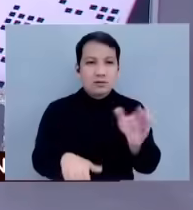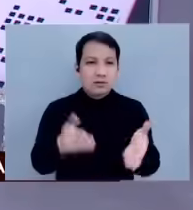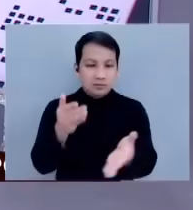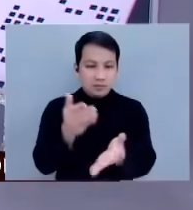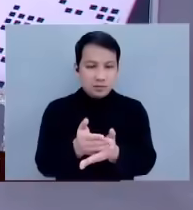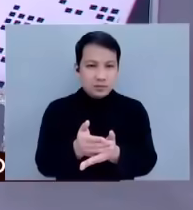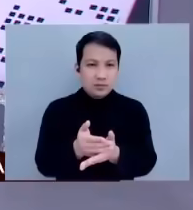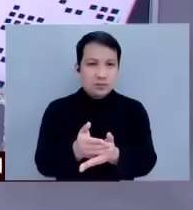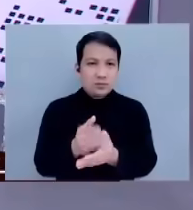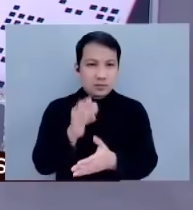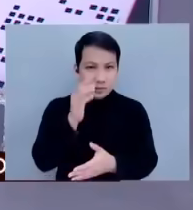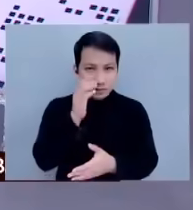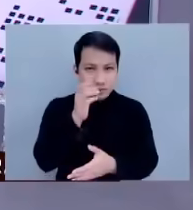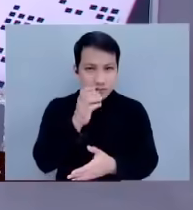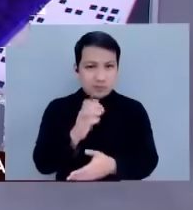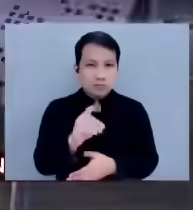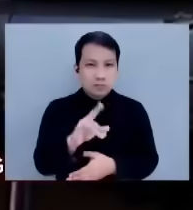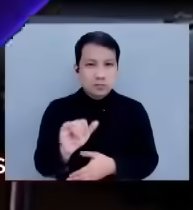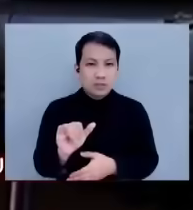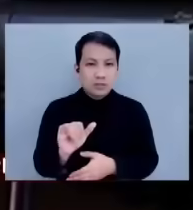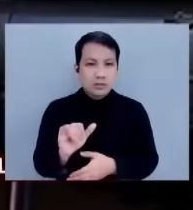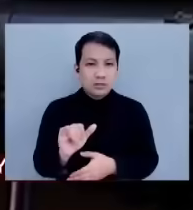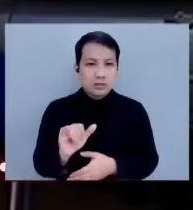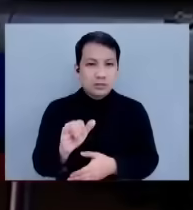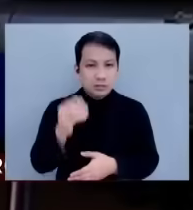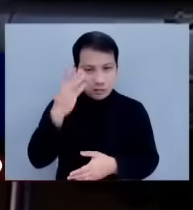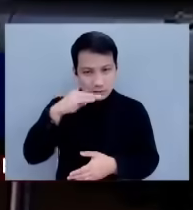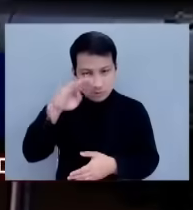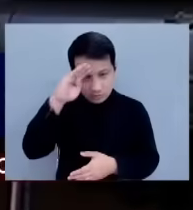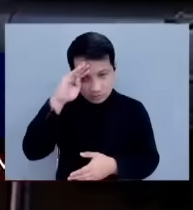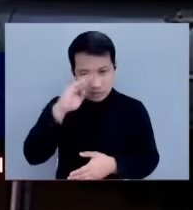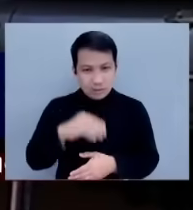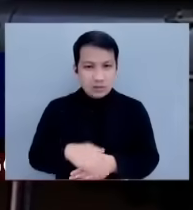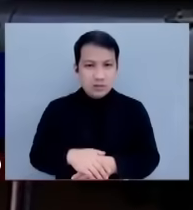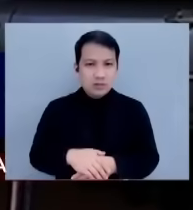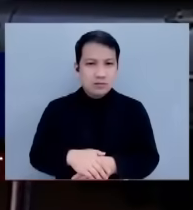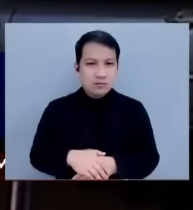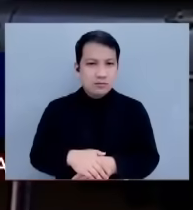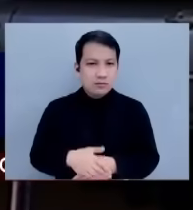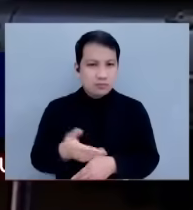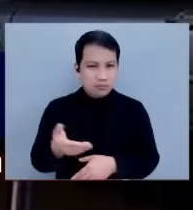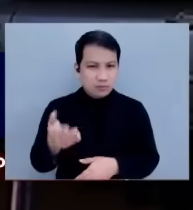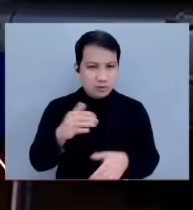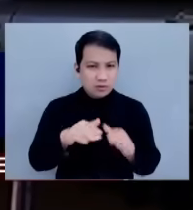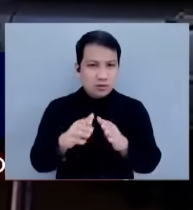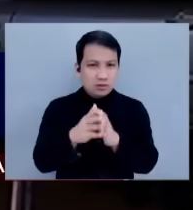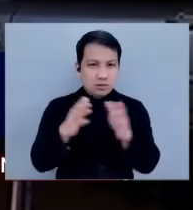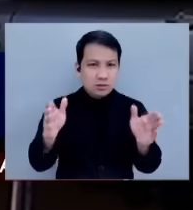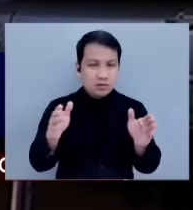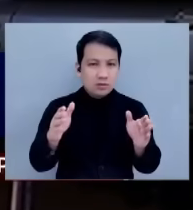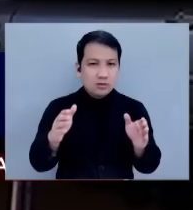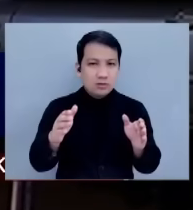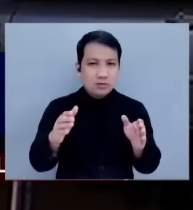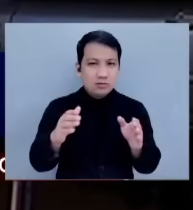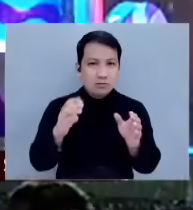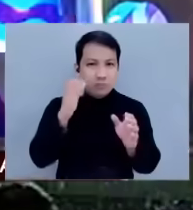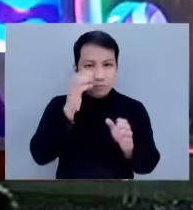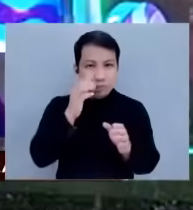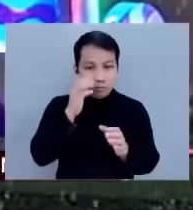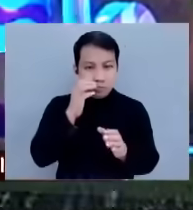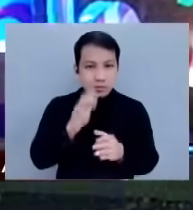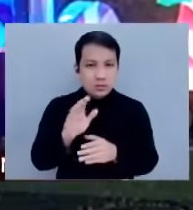Candy Village sa Cavite. Sa entrance pa lamang, mga giant at makulay na candy na ang bubungad sa mga